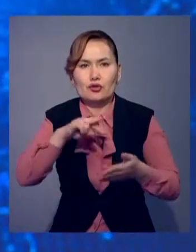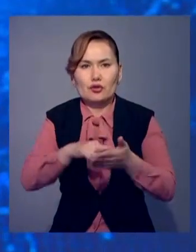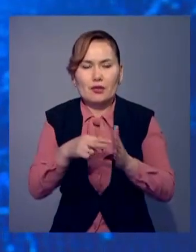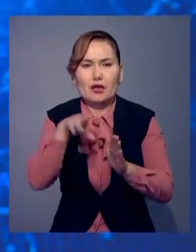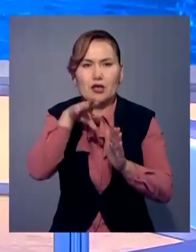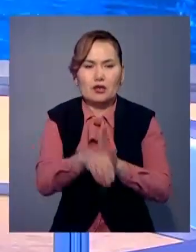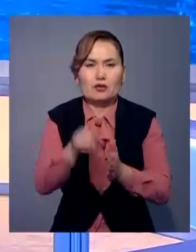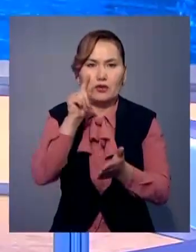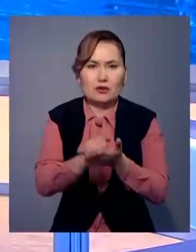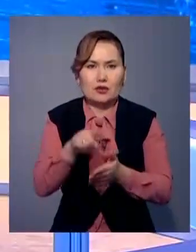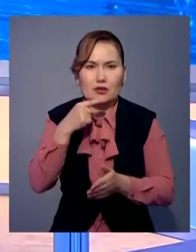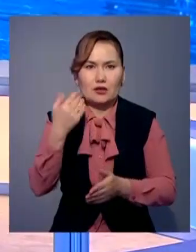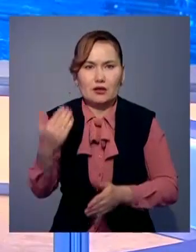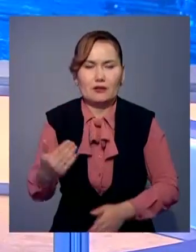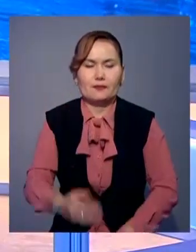деді.